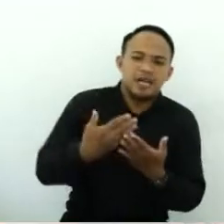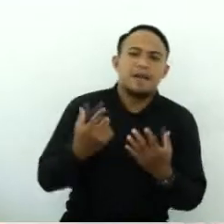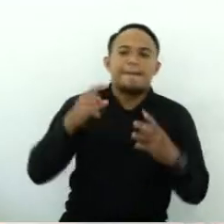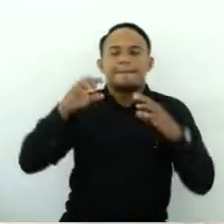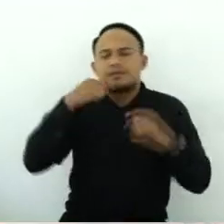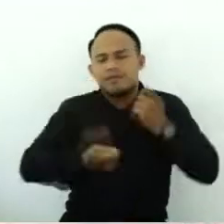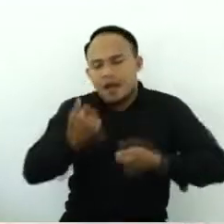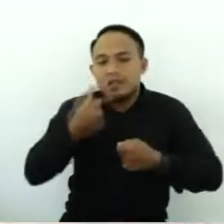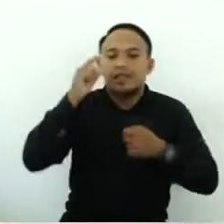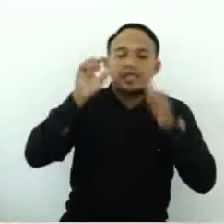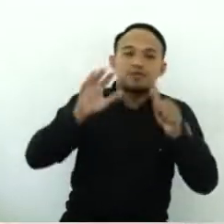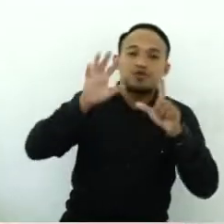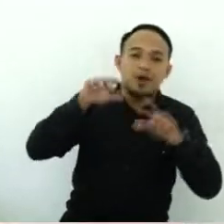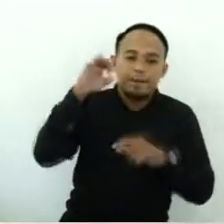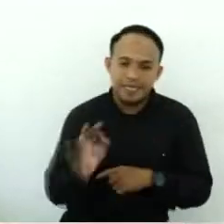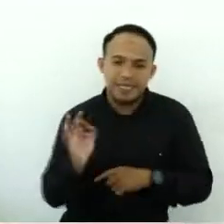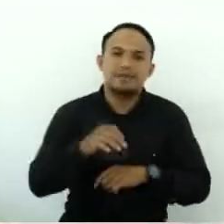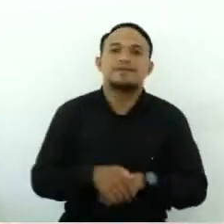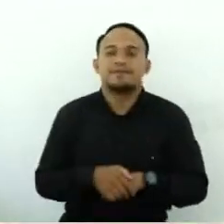usia sudah mencapai